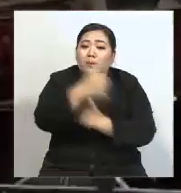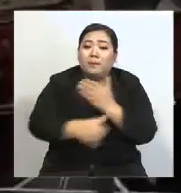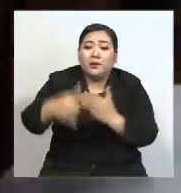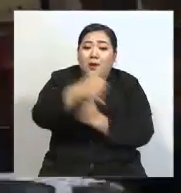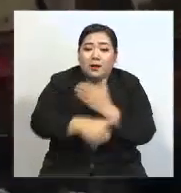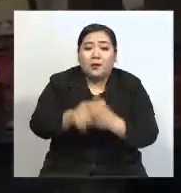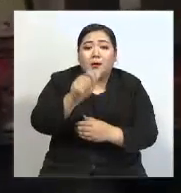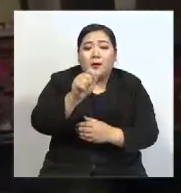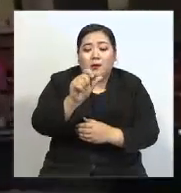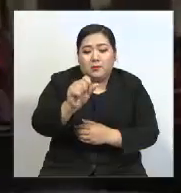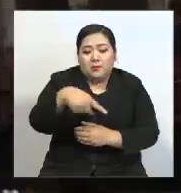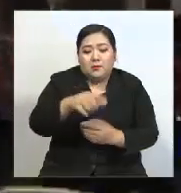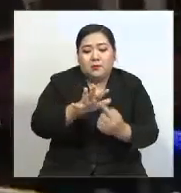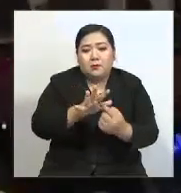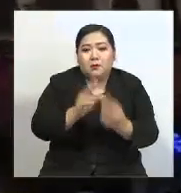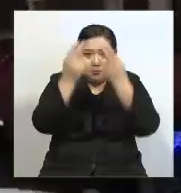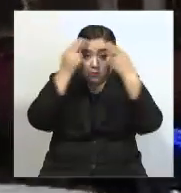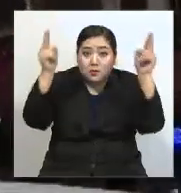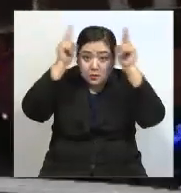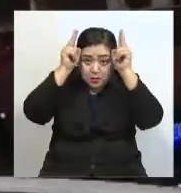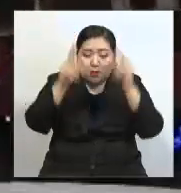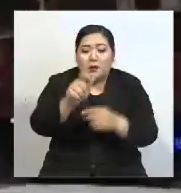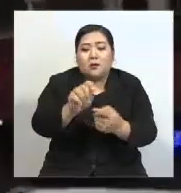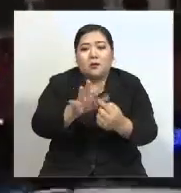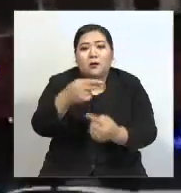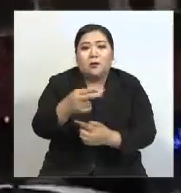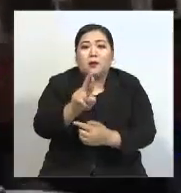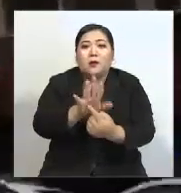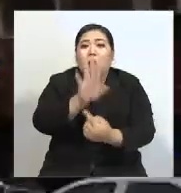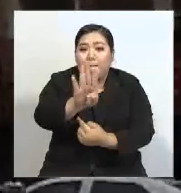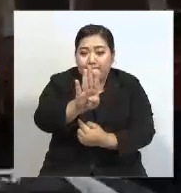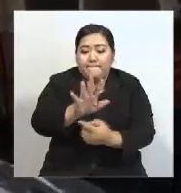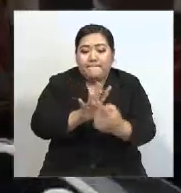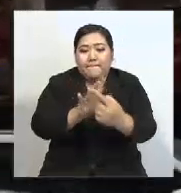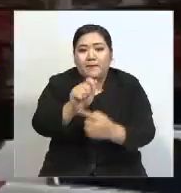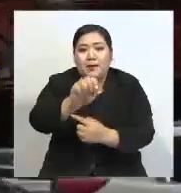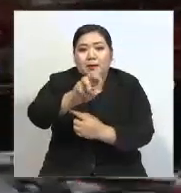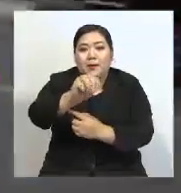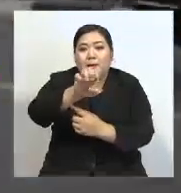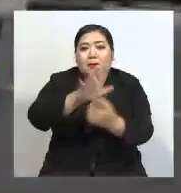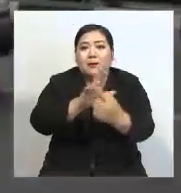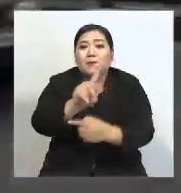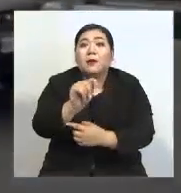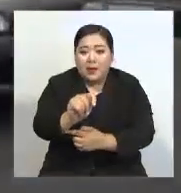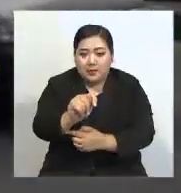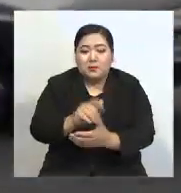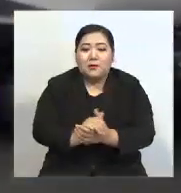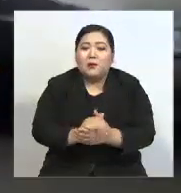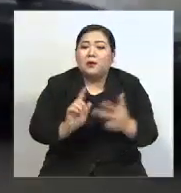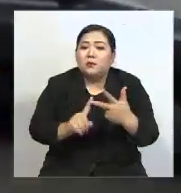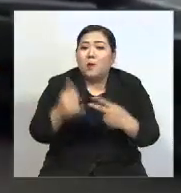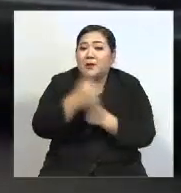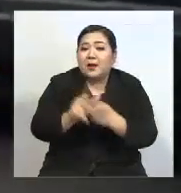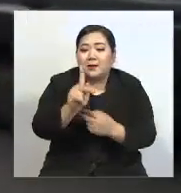างสาวโสภิตหมัดป้องตัวซึ่งรับผิดชอบดูแลทั้งสหรัฐอาหรับเอมิเรตกาตาร์โอมานและอิหร่านนะคะก็บอกว่า